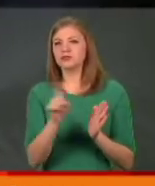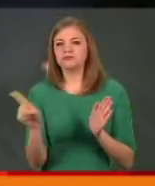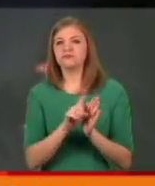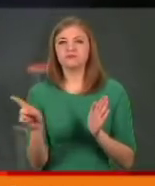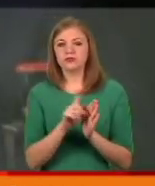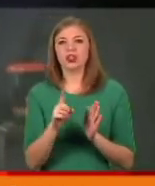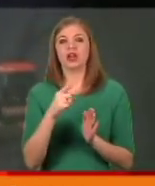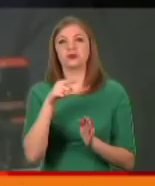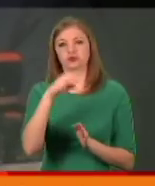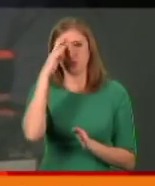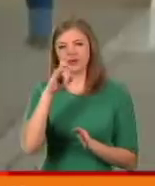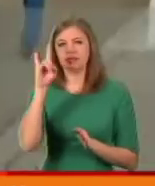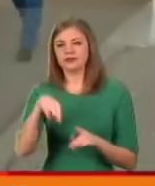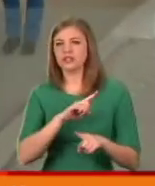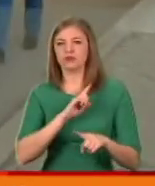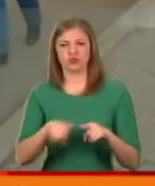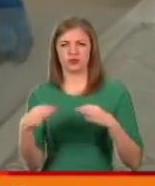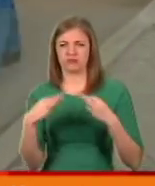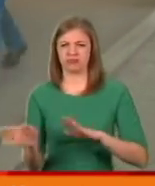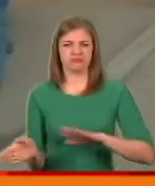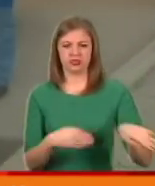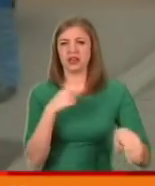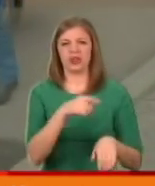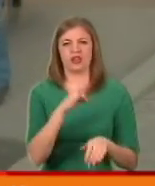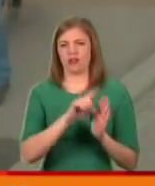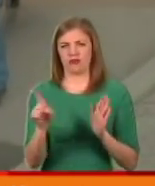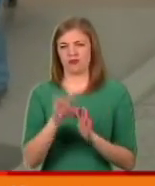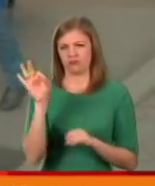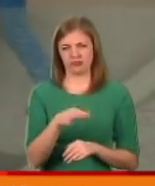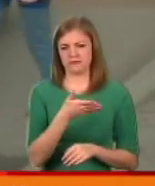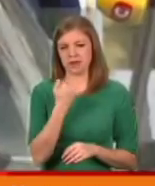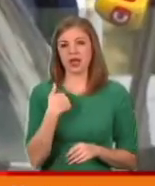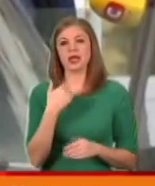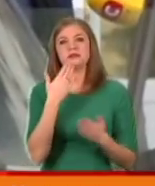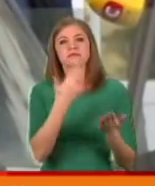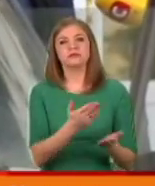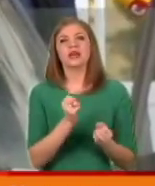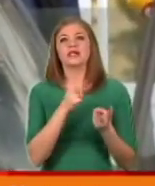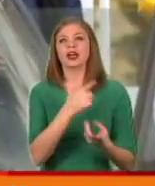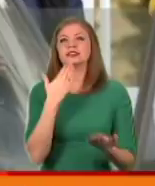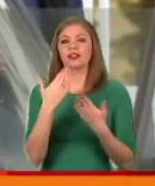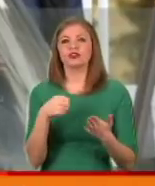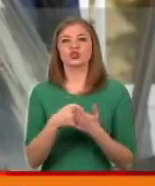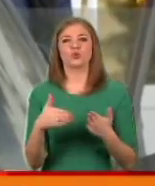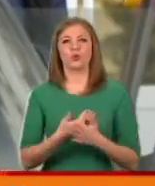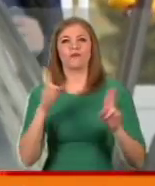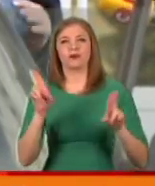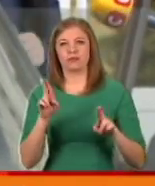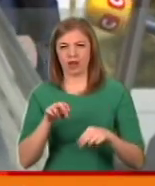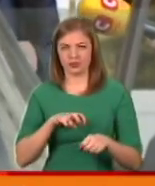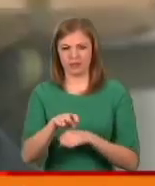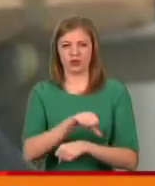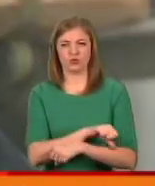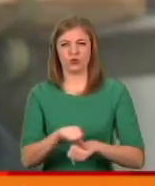ввозив. Чоловіка з вікнами швидко пропускають. Він не човник. На прощання запитую, як ставиться до нових правил перетину